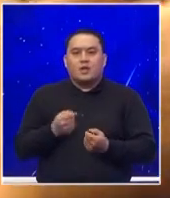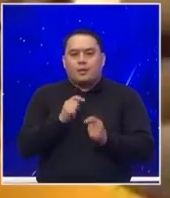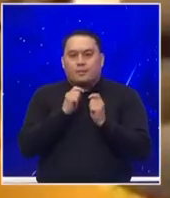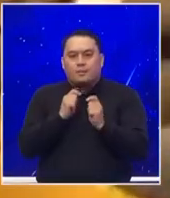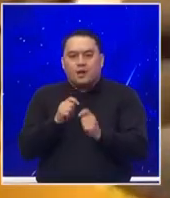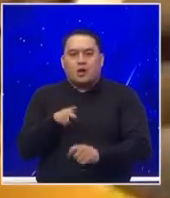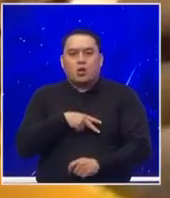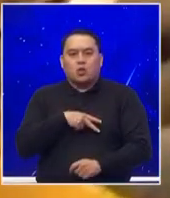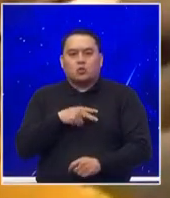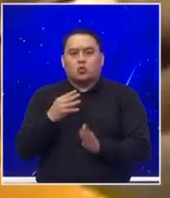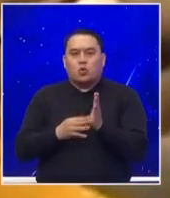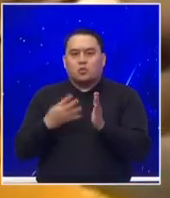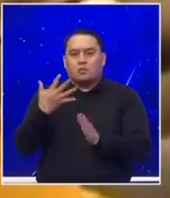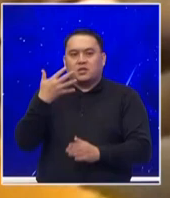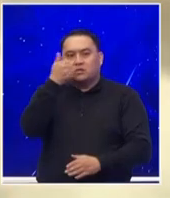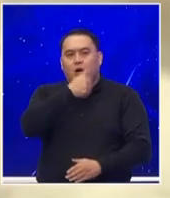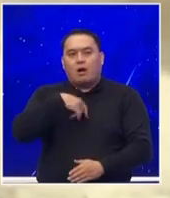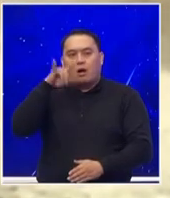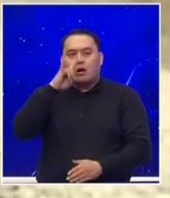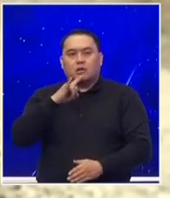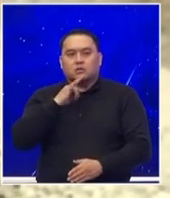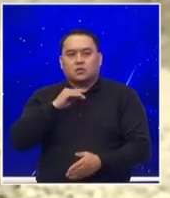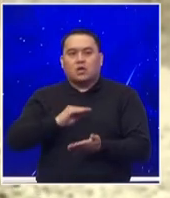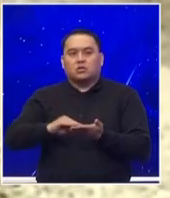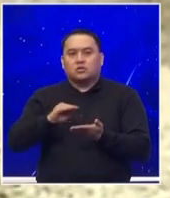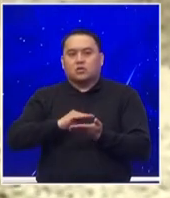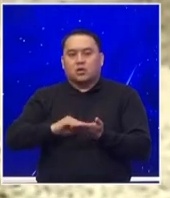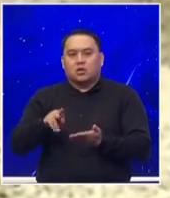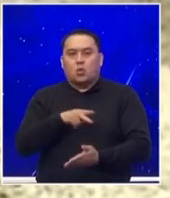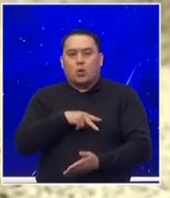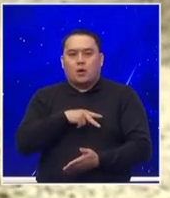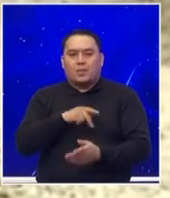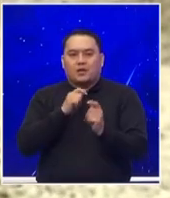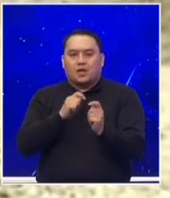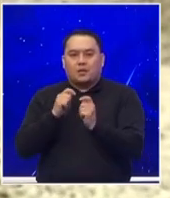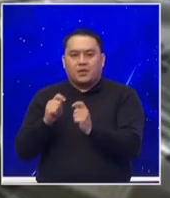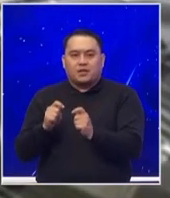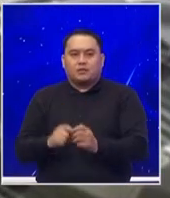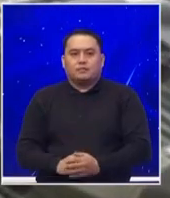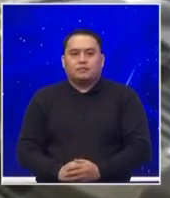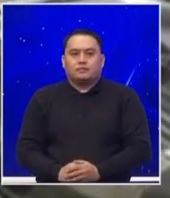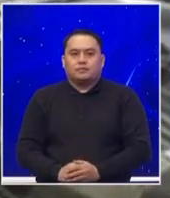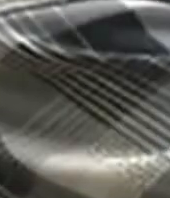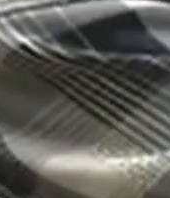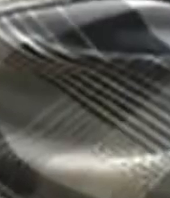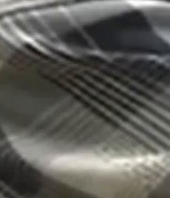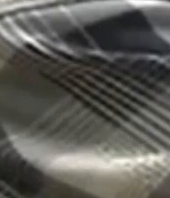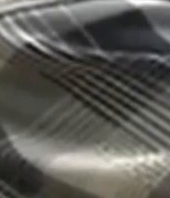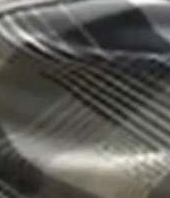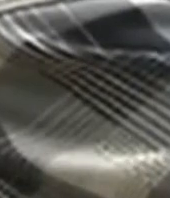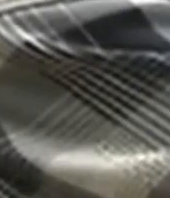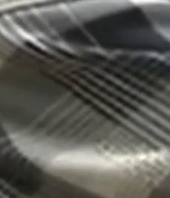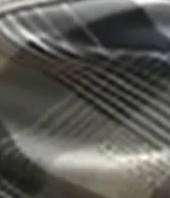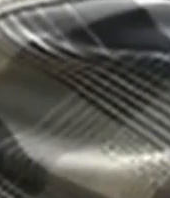иегері. 1995 жылы Қазақстанның халық жазушысы төс белгісімен де марапатталған. Ұлан Серікұлы, Нұржан Мұқанов,